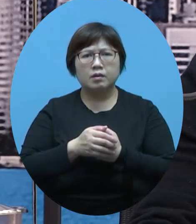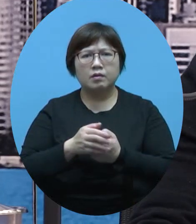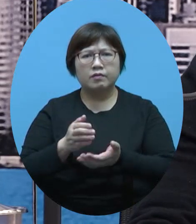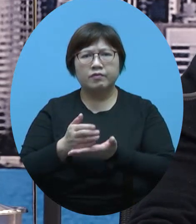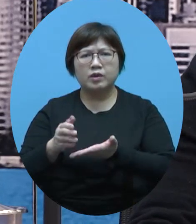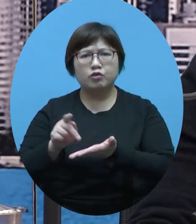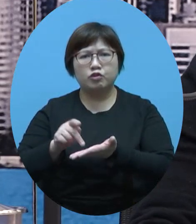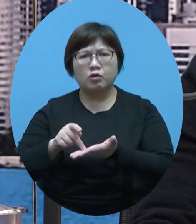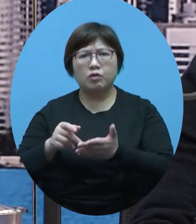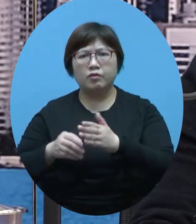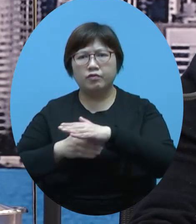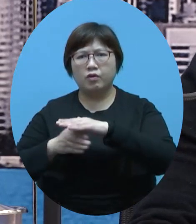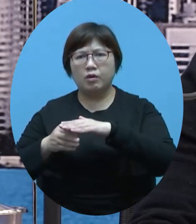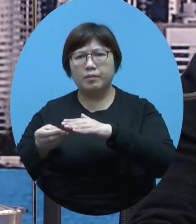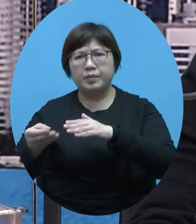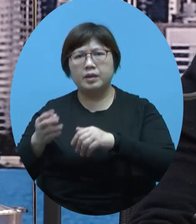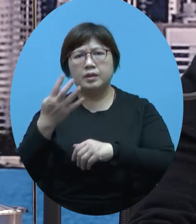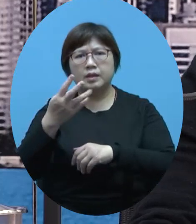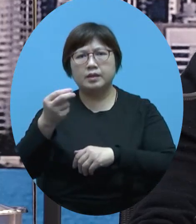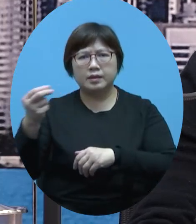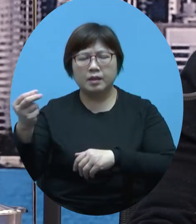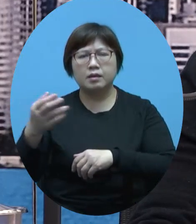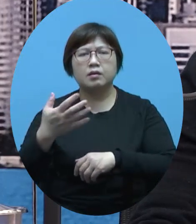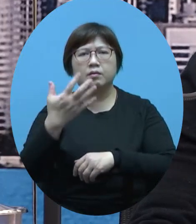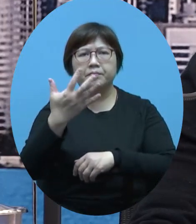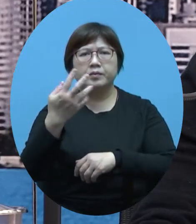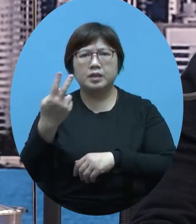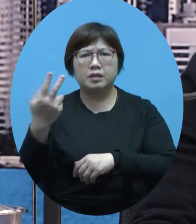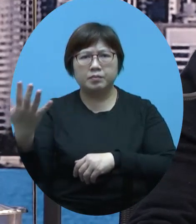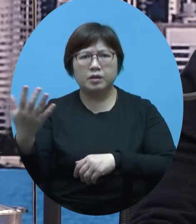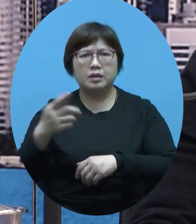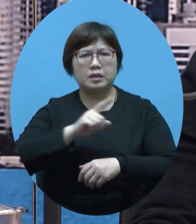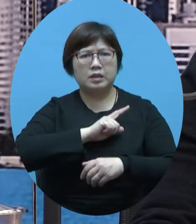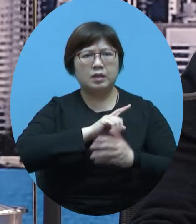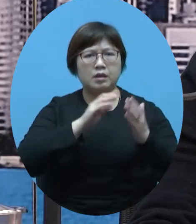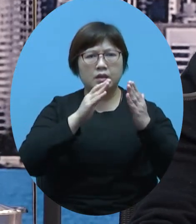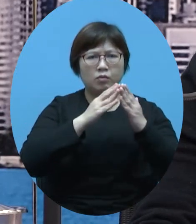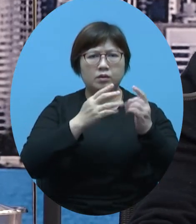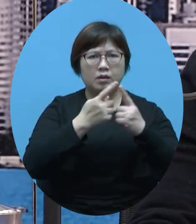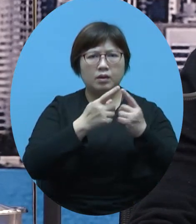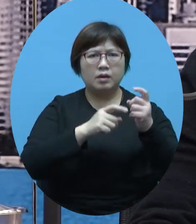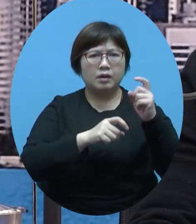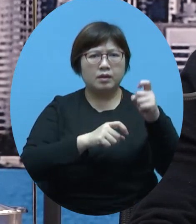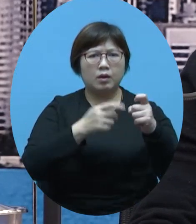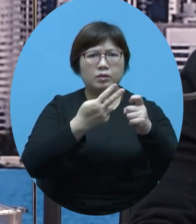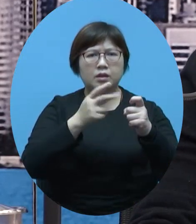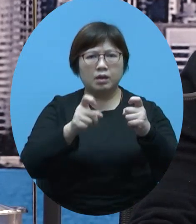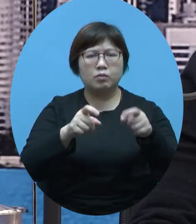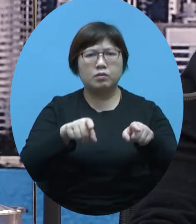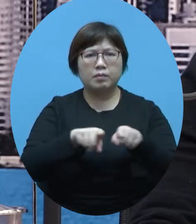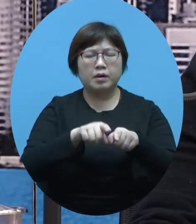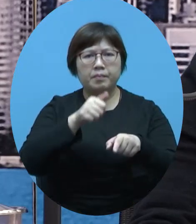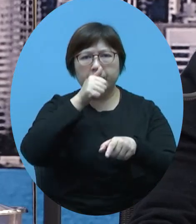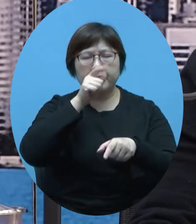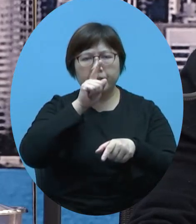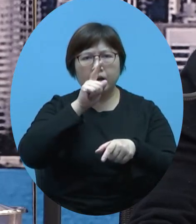一間房俾477同埋525住，咁跟住佢自己屋企人咯，即係929同埋佢爸爸